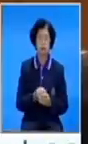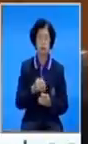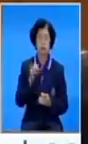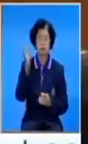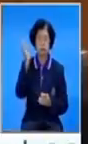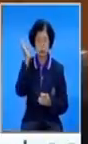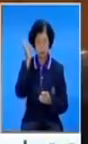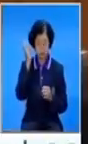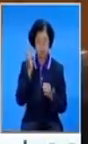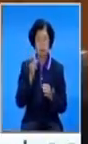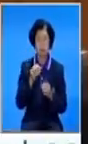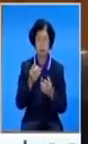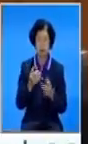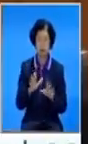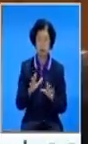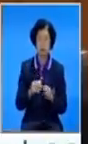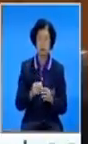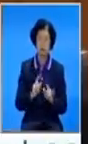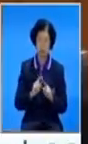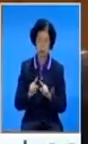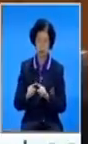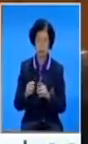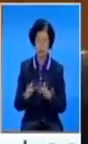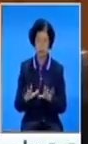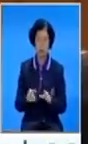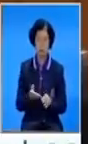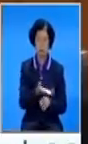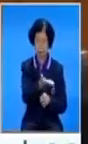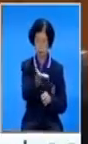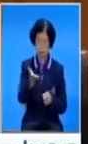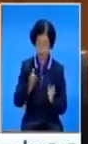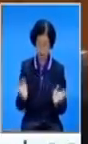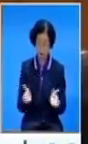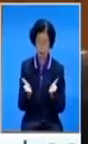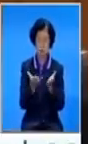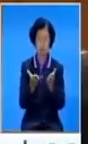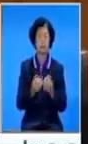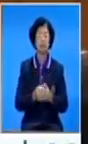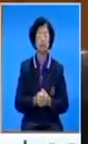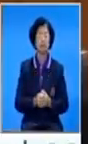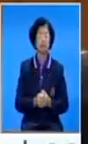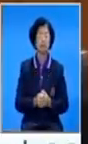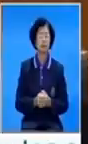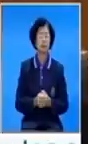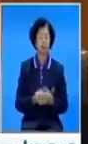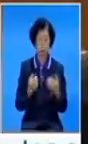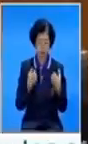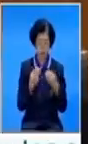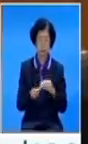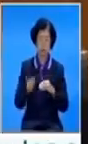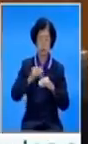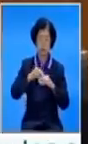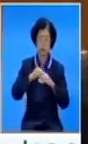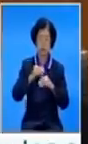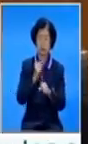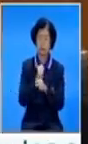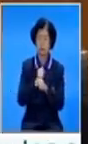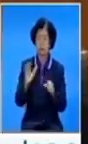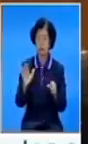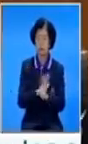แต่ฟังจากหน้าไปหลังหลังไปหน้าท่านสนับสนุนบางท่านก็มาเติมเต็ม